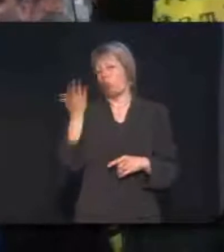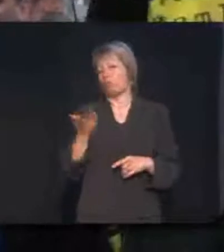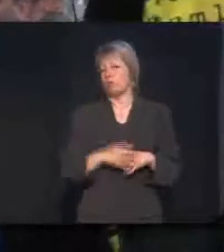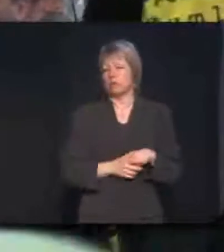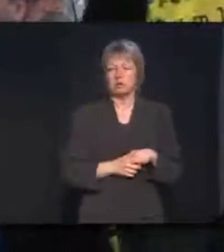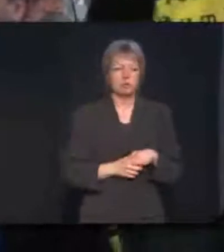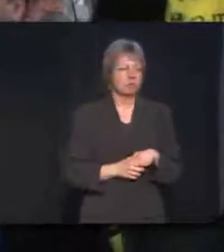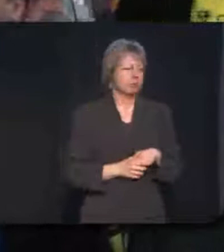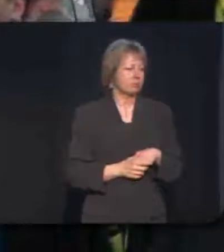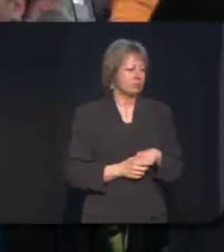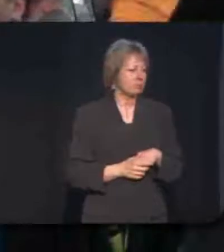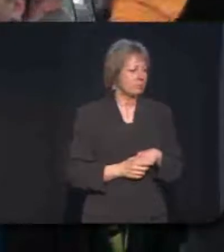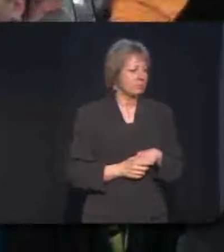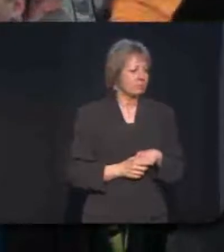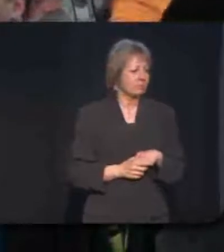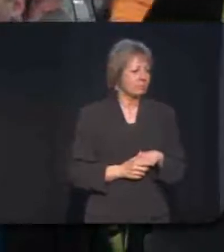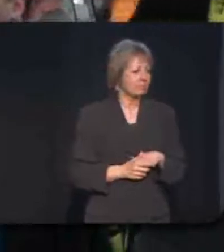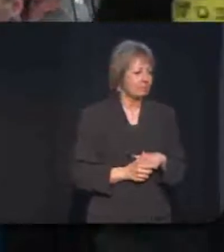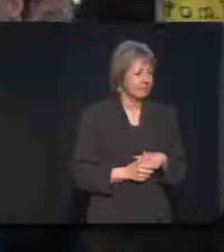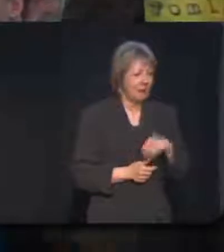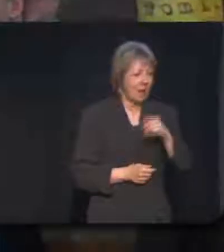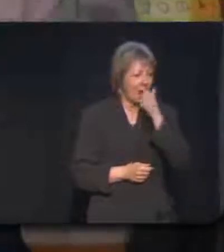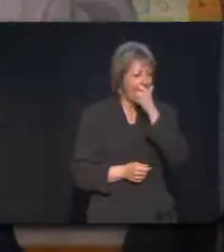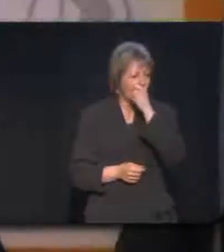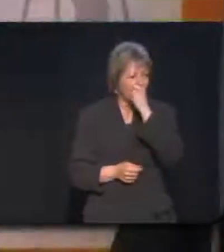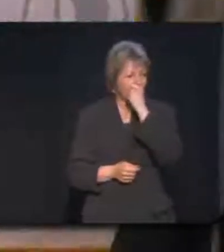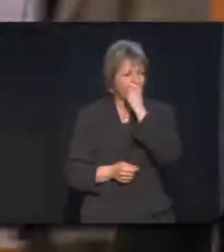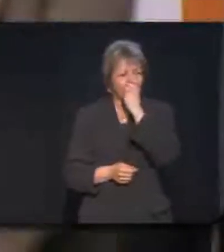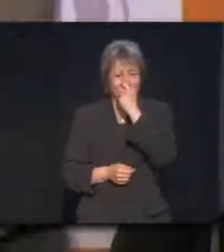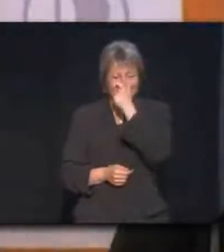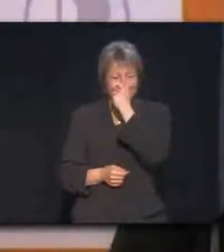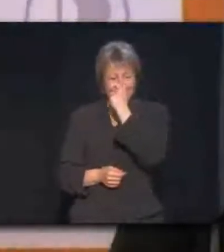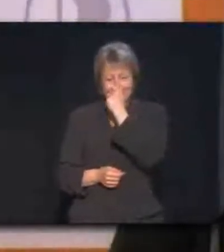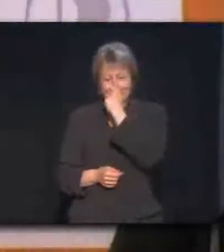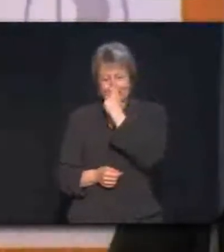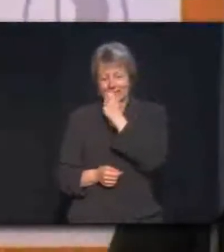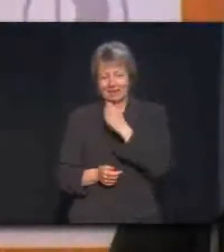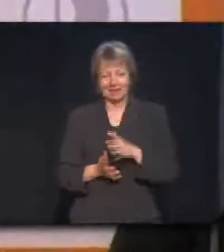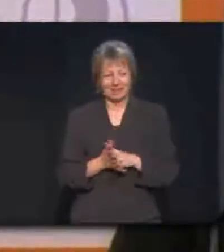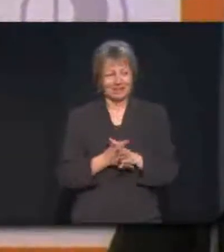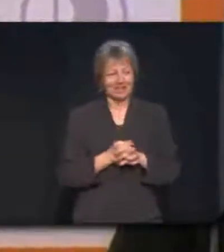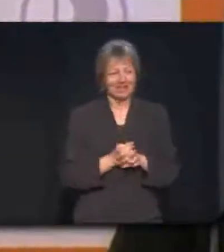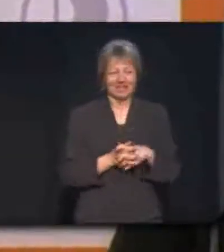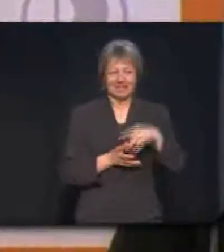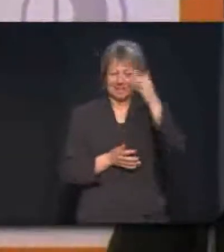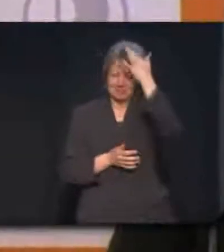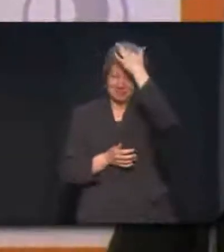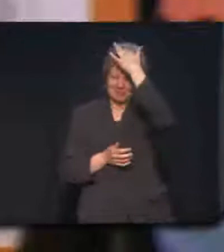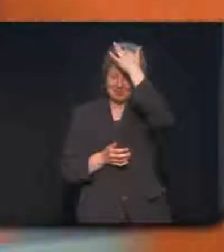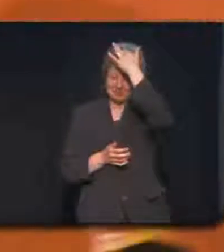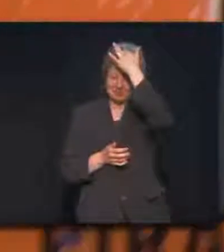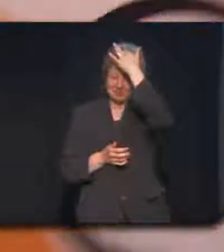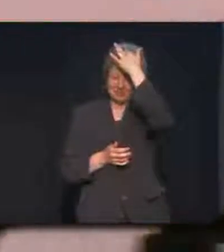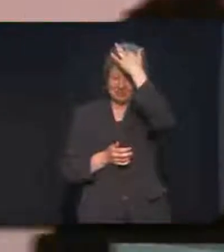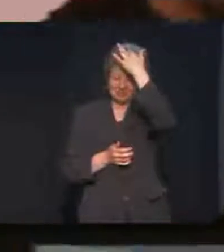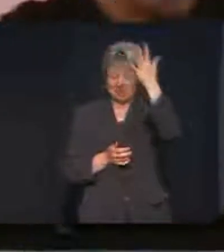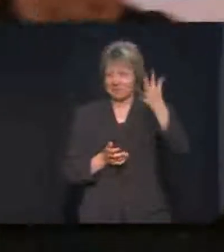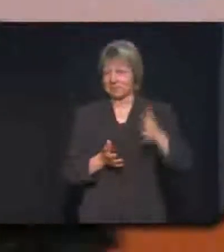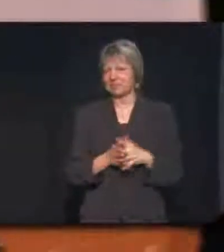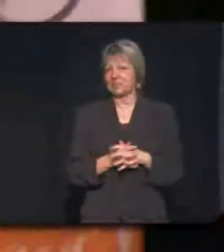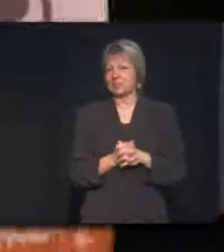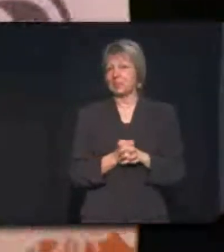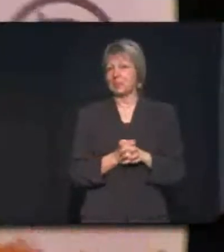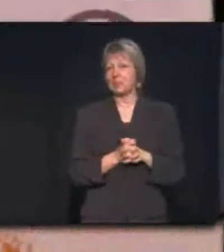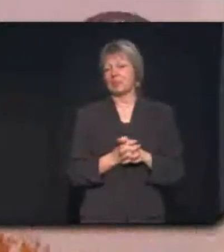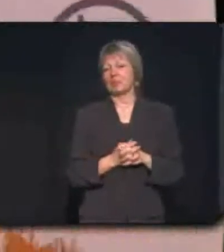auch noch und wir kommen jetzt zum abschlussstatement bitteschön ich bin nur kurz zwei Sachen sagen hier kam auf das Argument dass